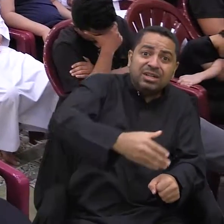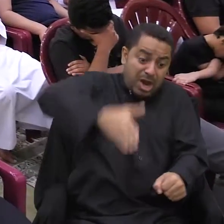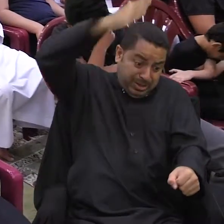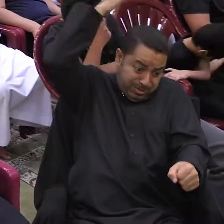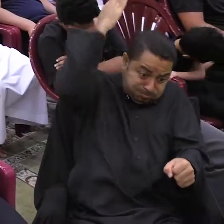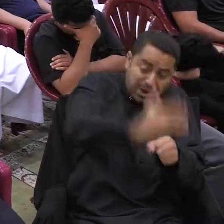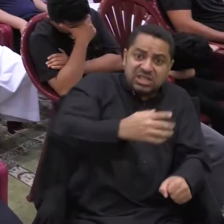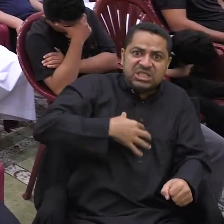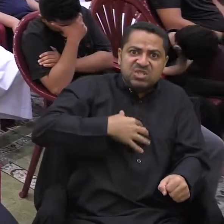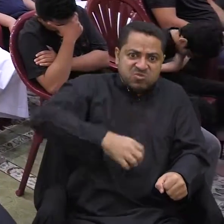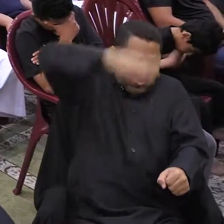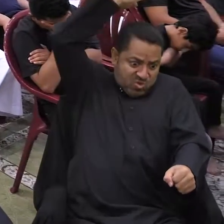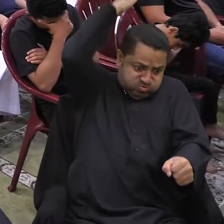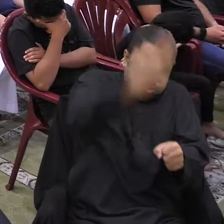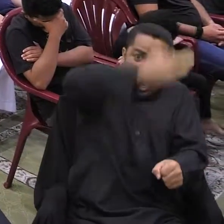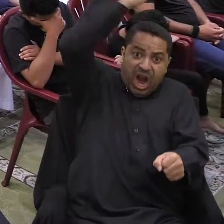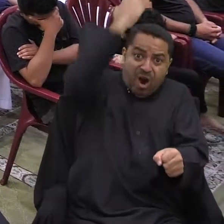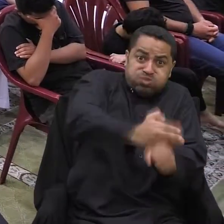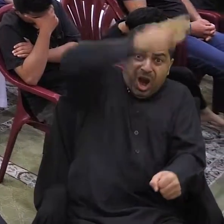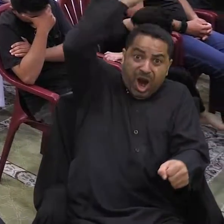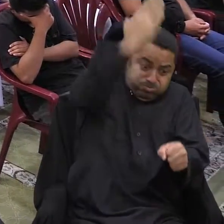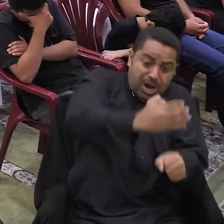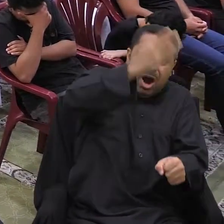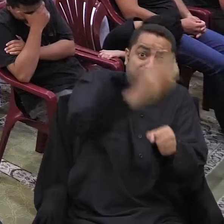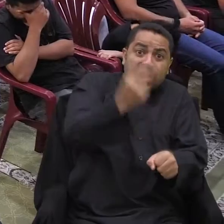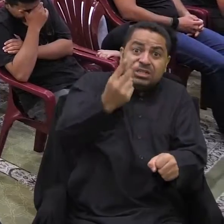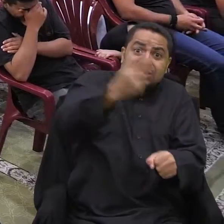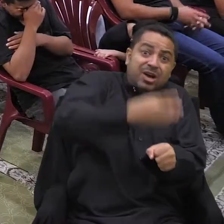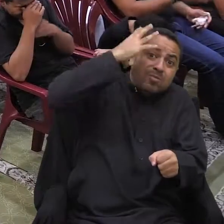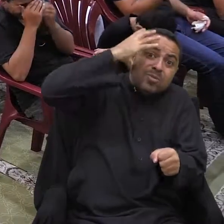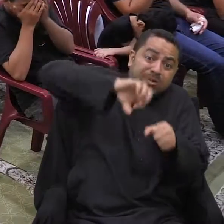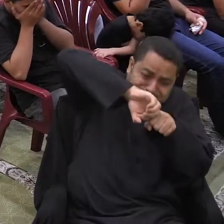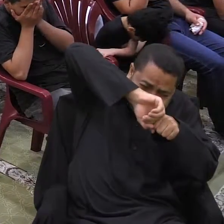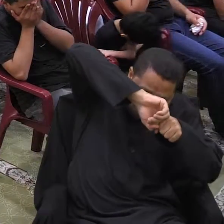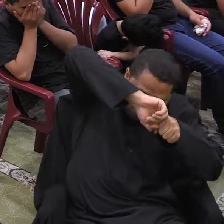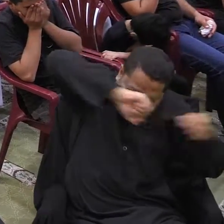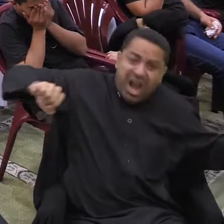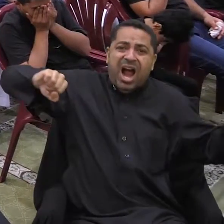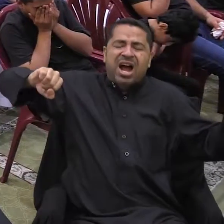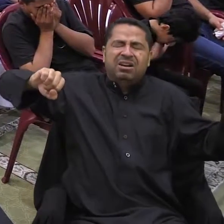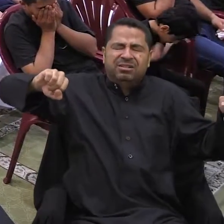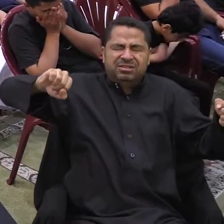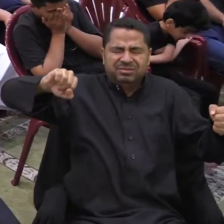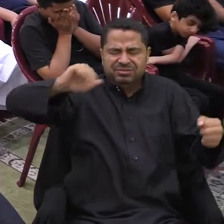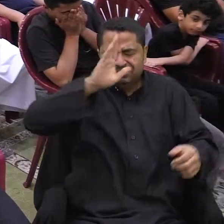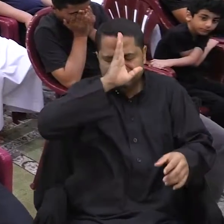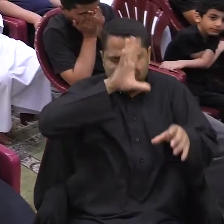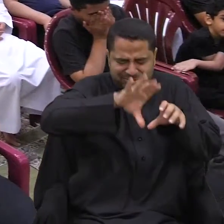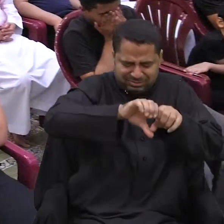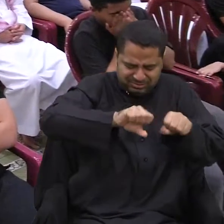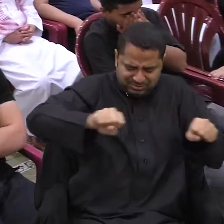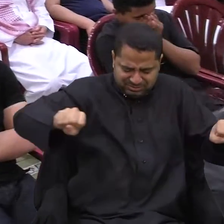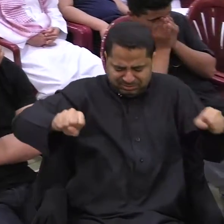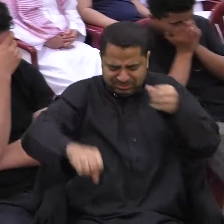ضربات إلى أن فصل رأس الحسين من بدنه. أيوة إمامه،